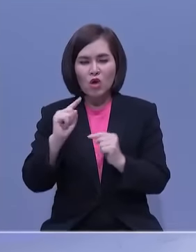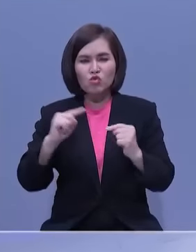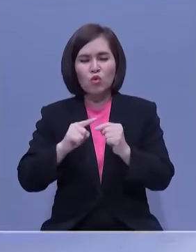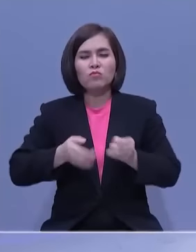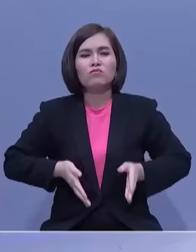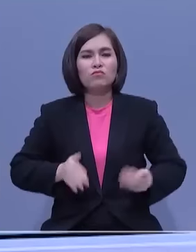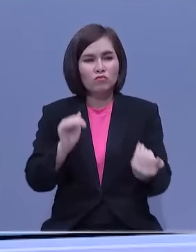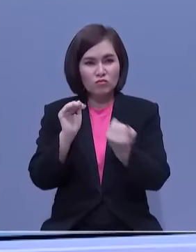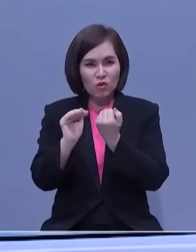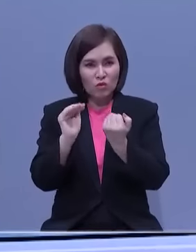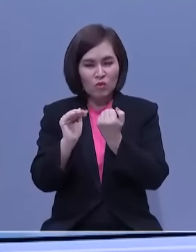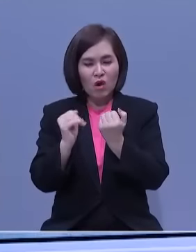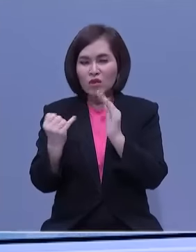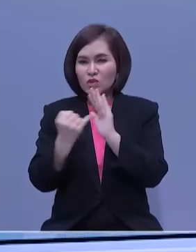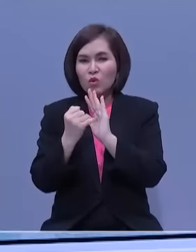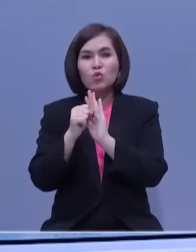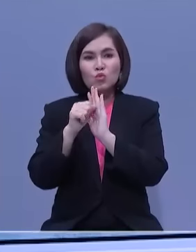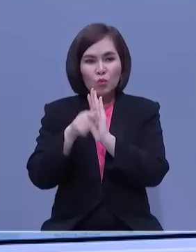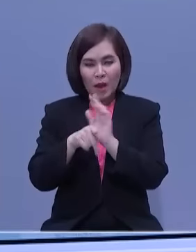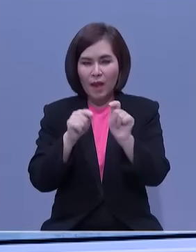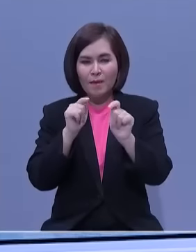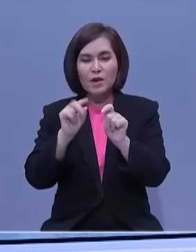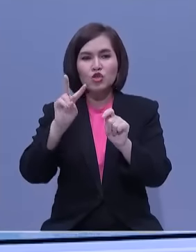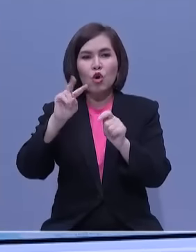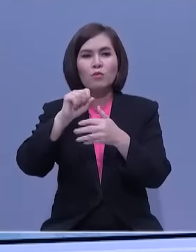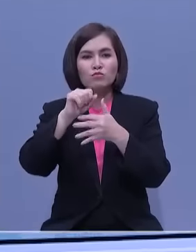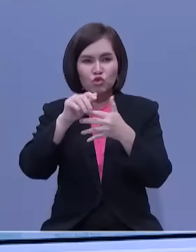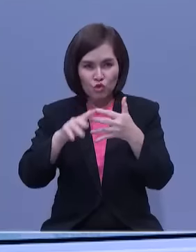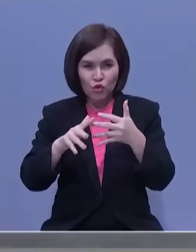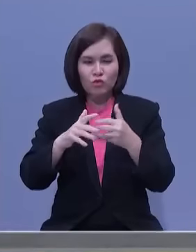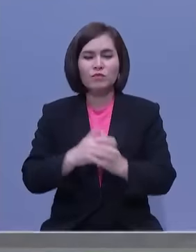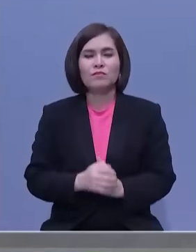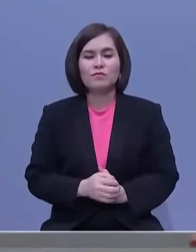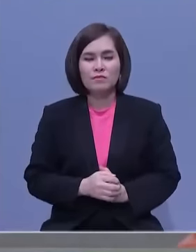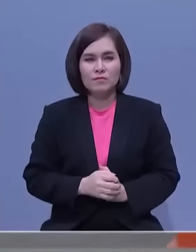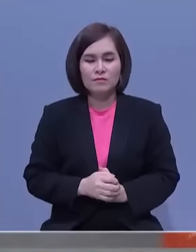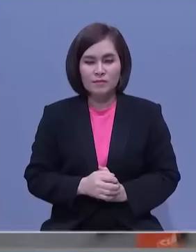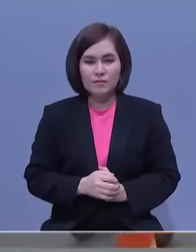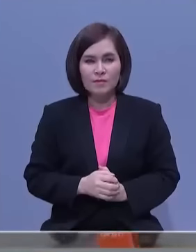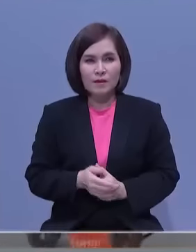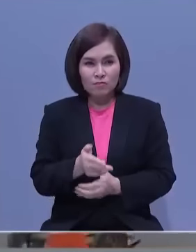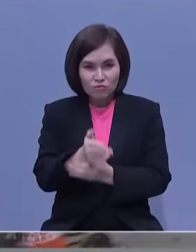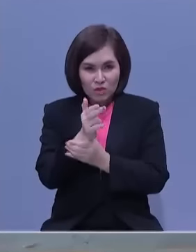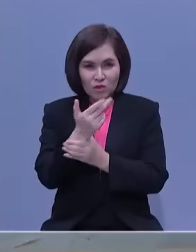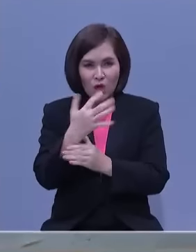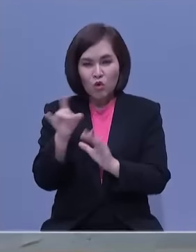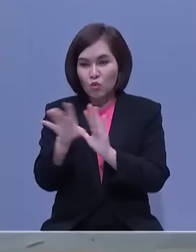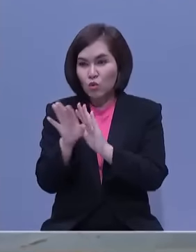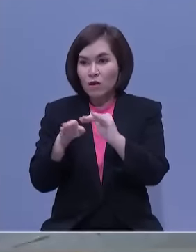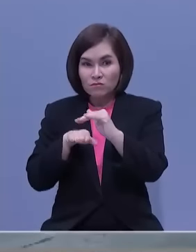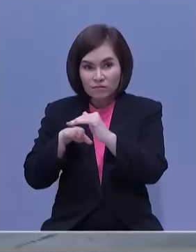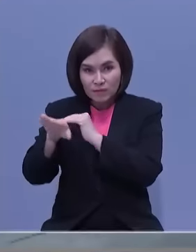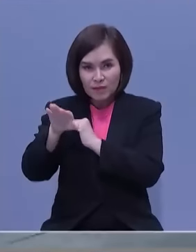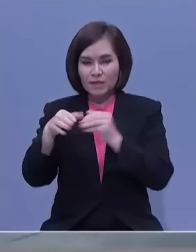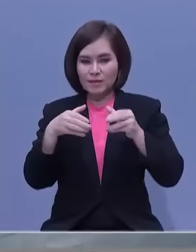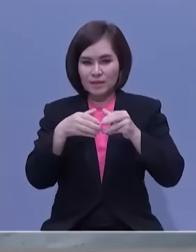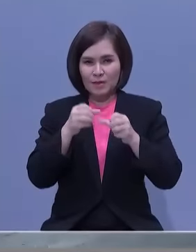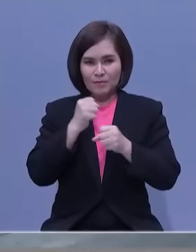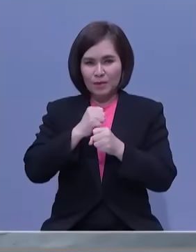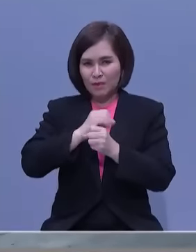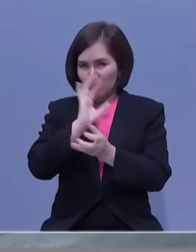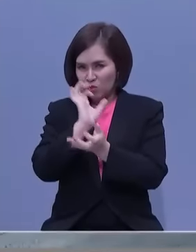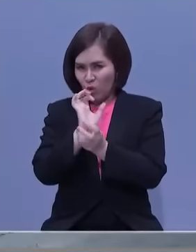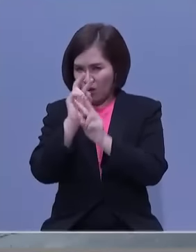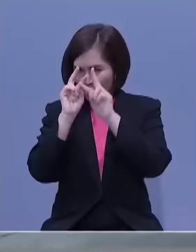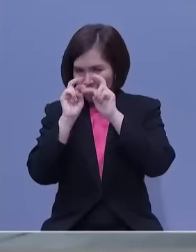นะคะที่บ่อสุพรรณ 2พี่น้องสุพรรณบุรีค่ะพอเกาะเห็ดเสร็จคนเกาะเห็ดหนีไปนะคะเจ้าหน้าที่ก็ติดตามไปจนถึงบ้าน